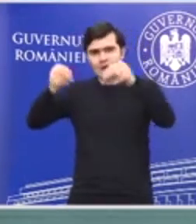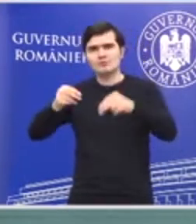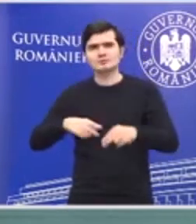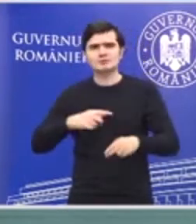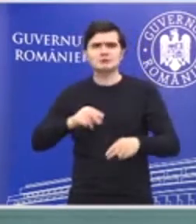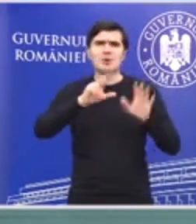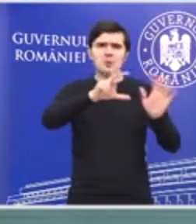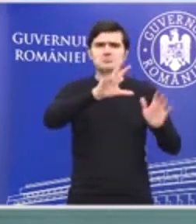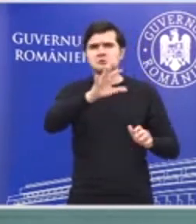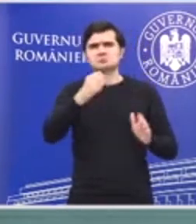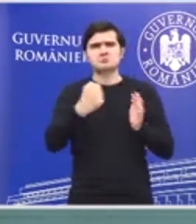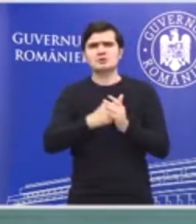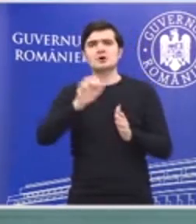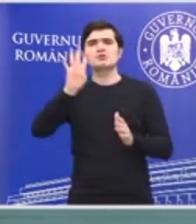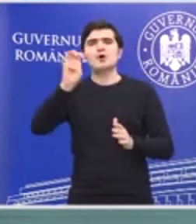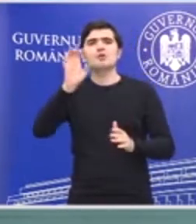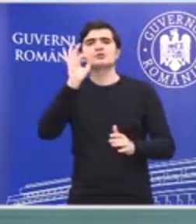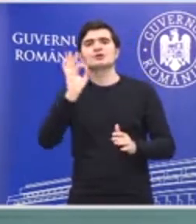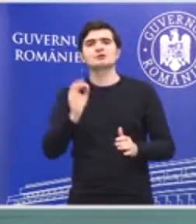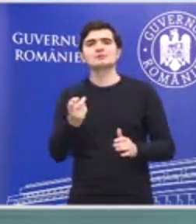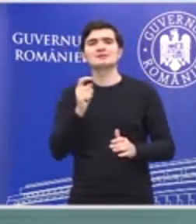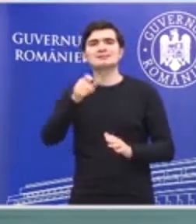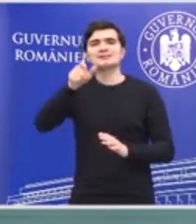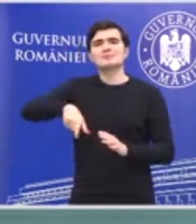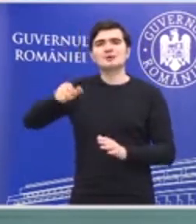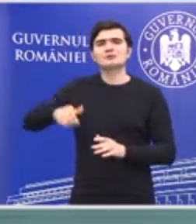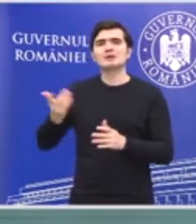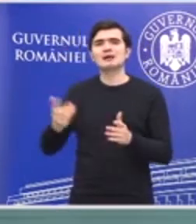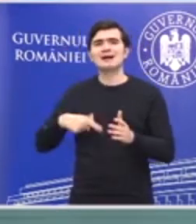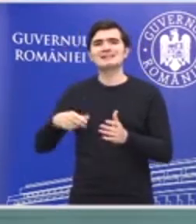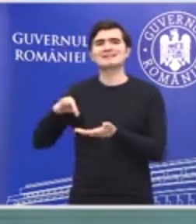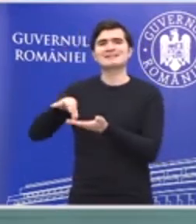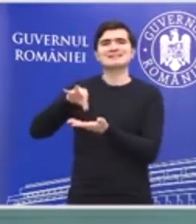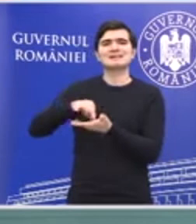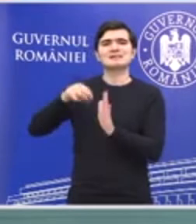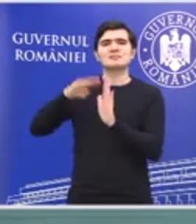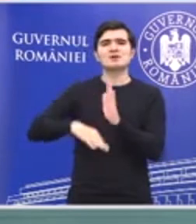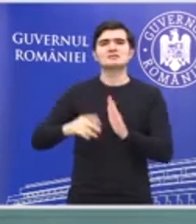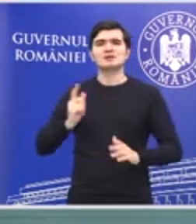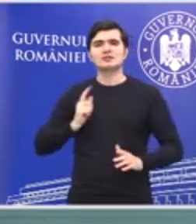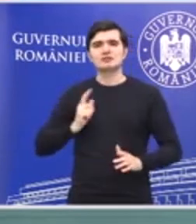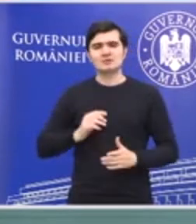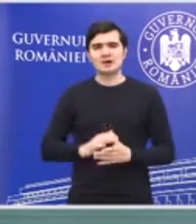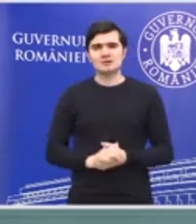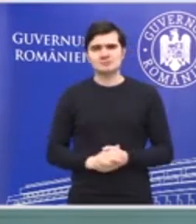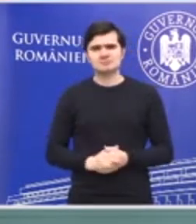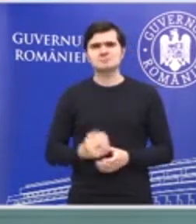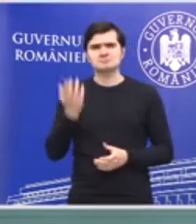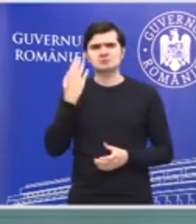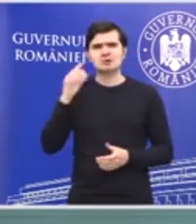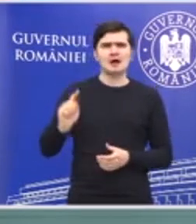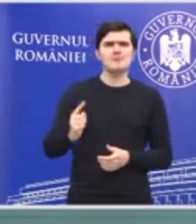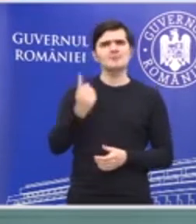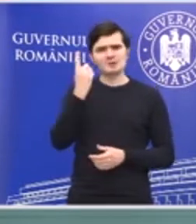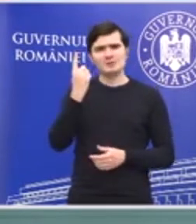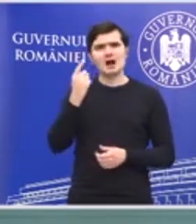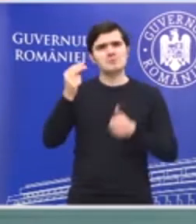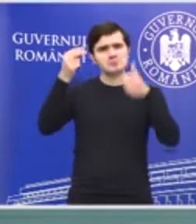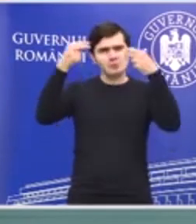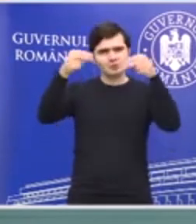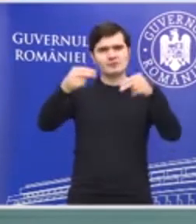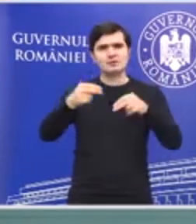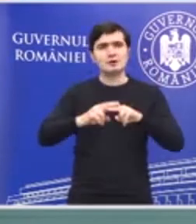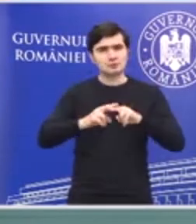85 și 90% dintre persoanele care sunt înscrise în lista de așteptare, chiar de la prima notificare. După cum știm, până